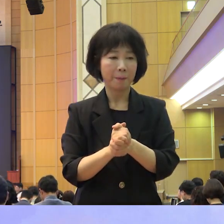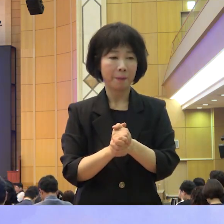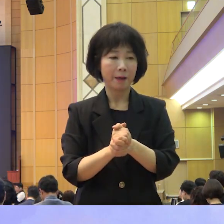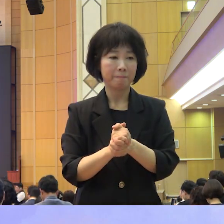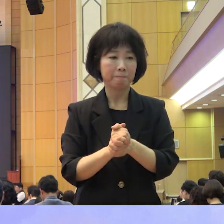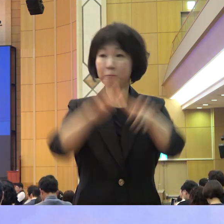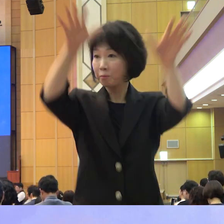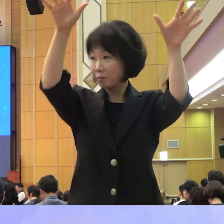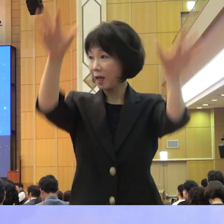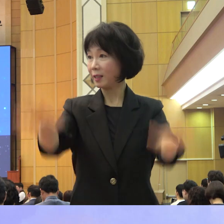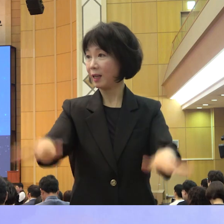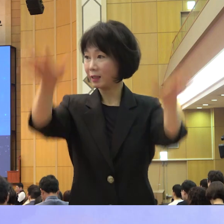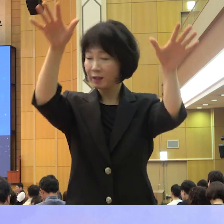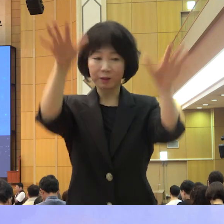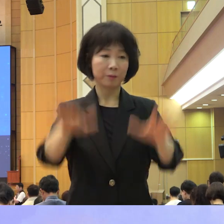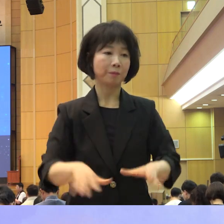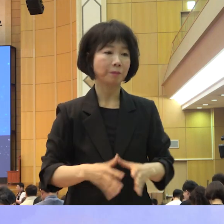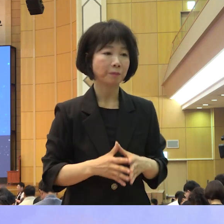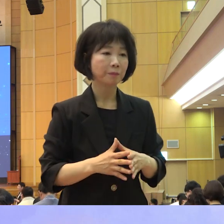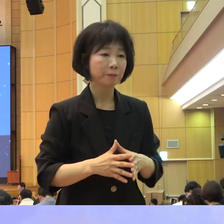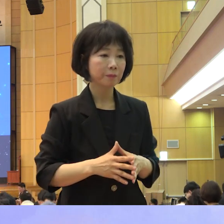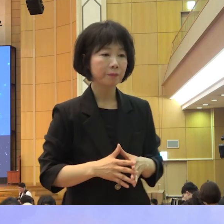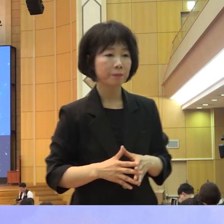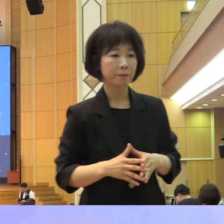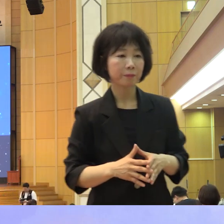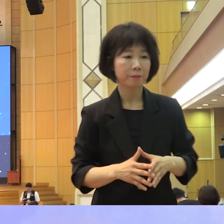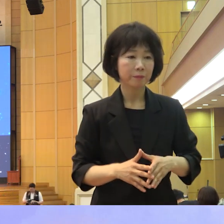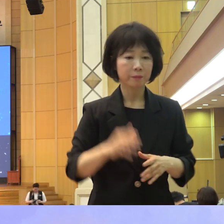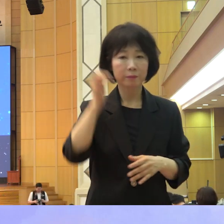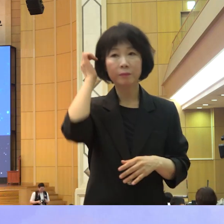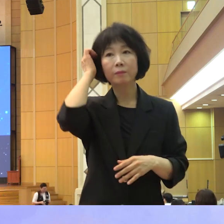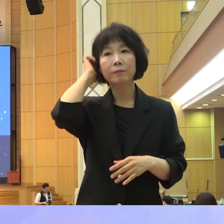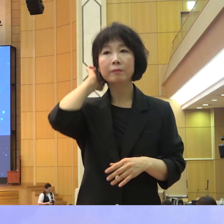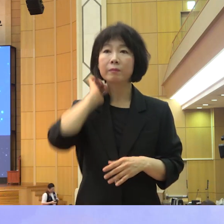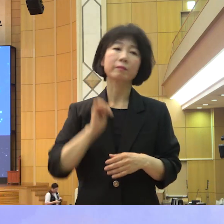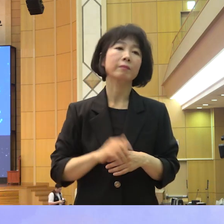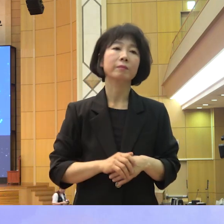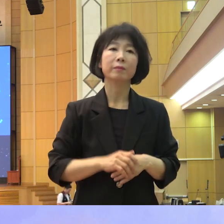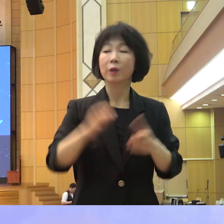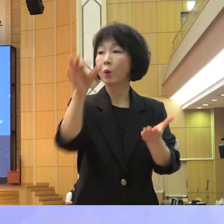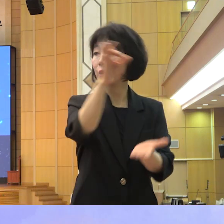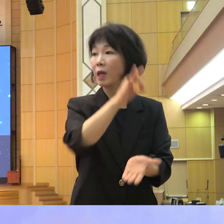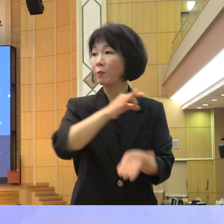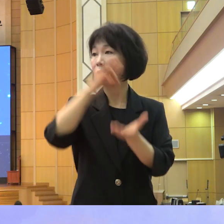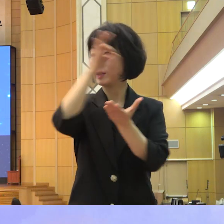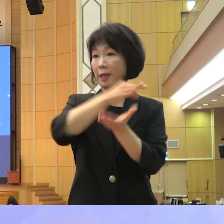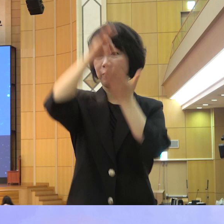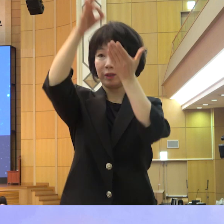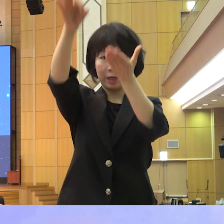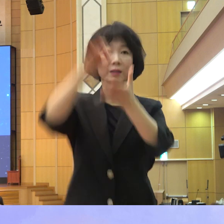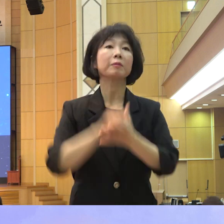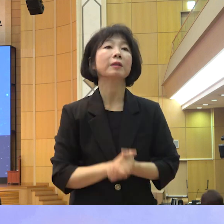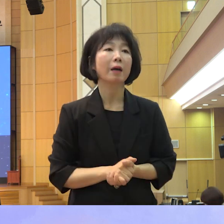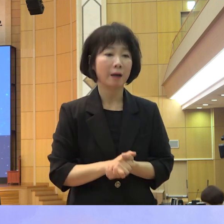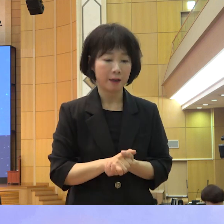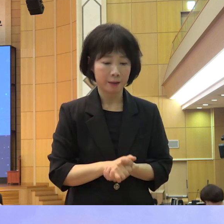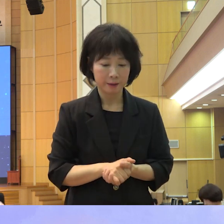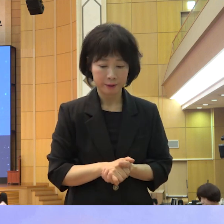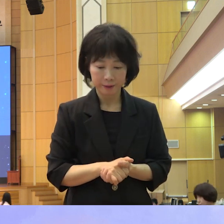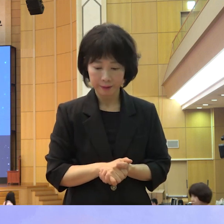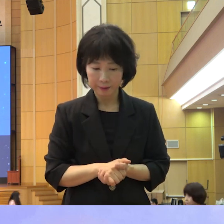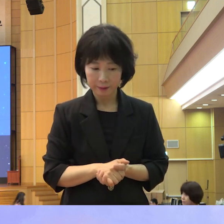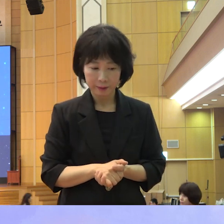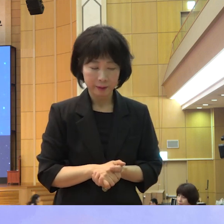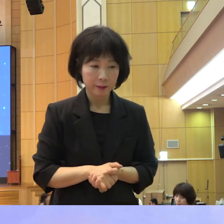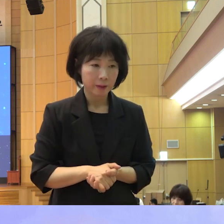아멘. 여러분 다 같이 앉으시고 이 시간에는 준비한 대로 찬양에 따라서 예물 드리는 시간